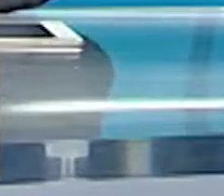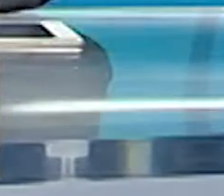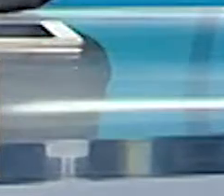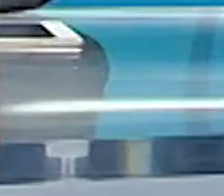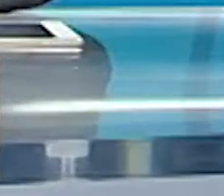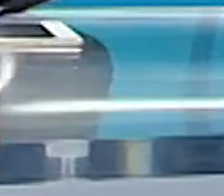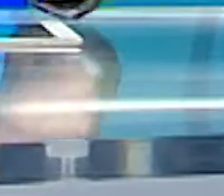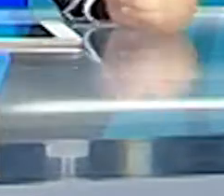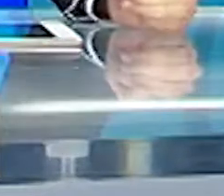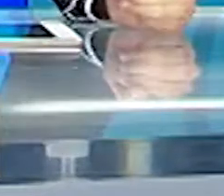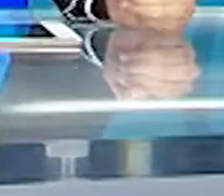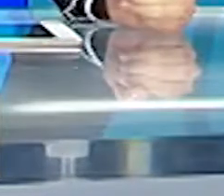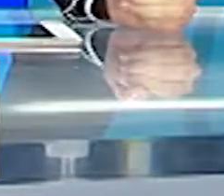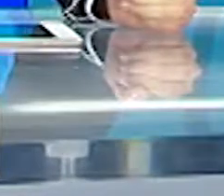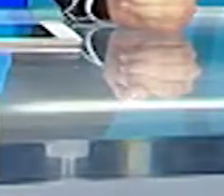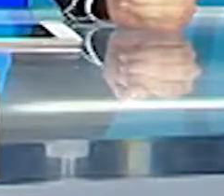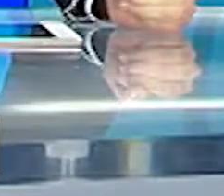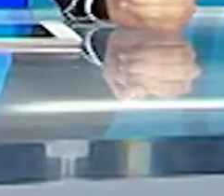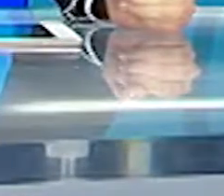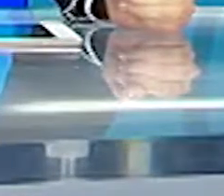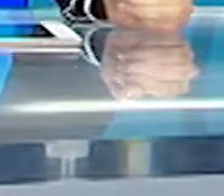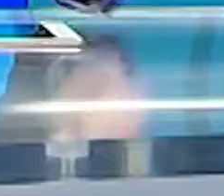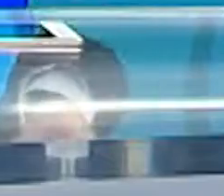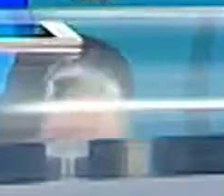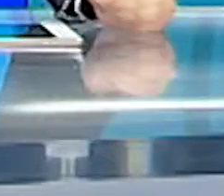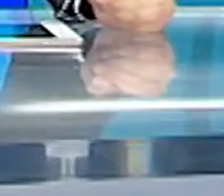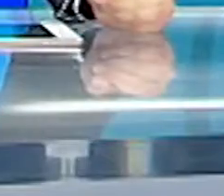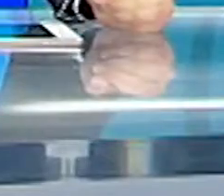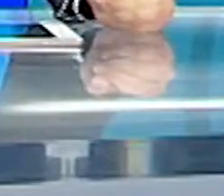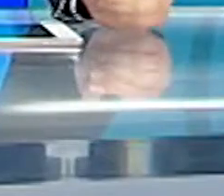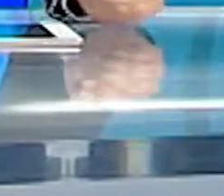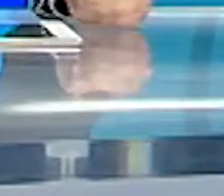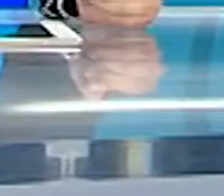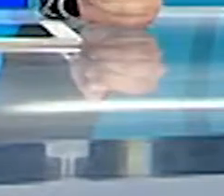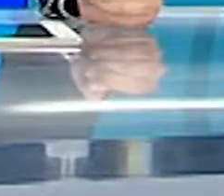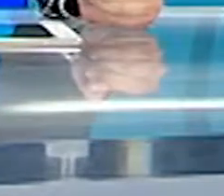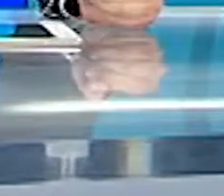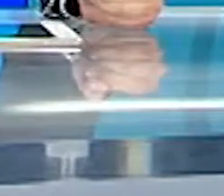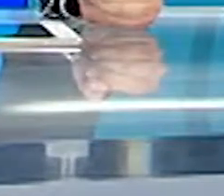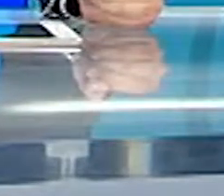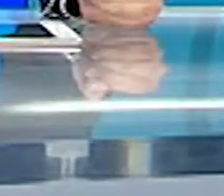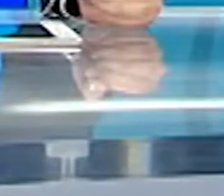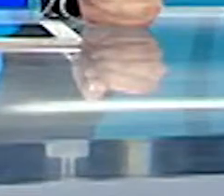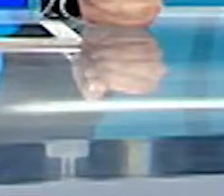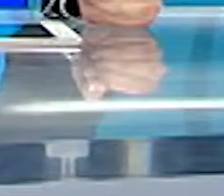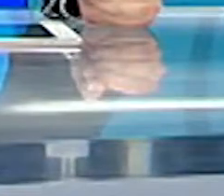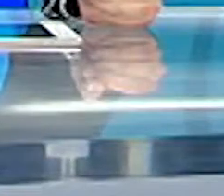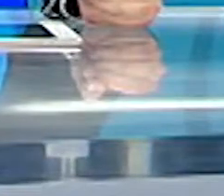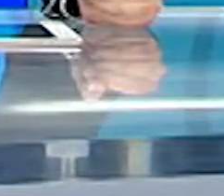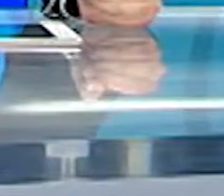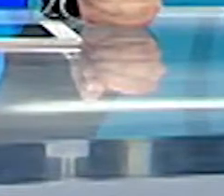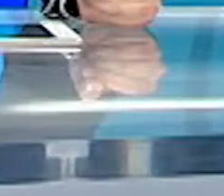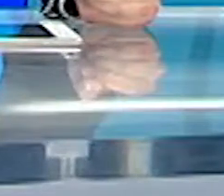dengan kualitas layanan yang optimal dan terima berita selengkapnya bisa anda baca disini news.com